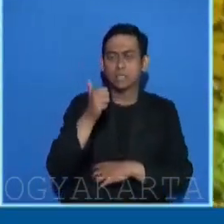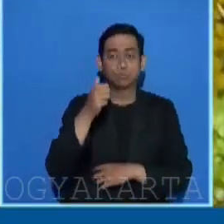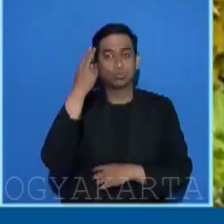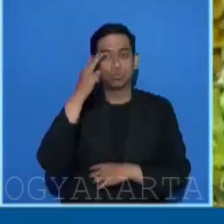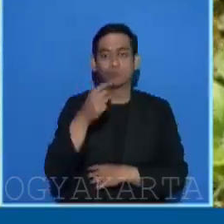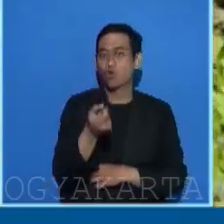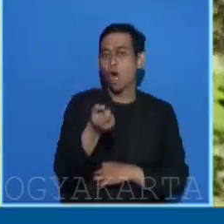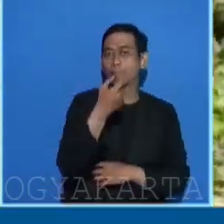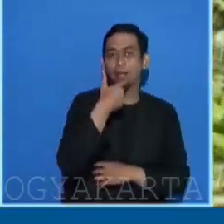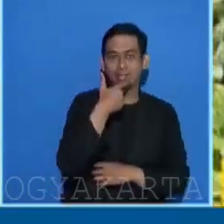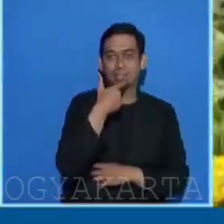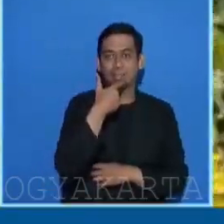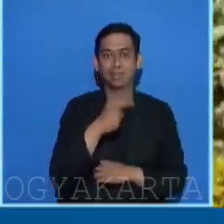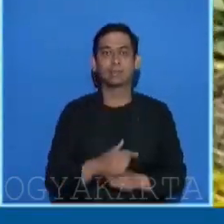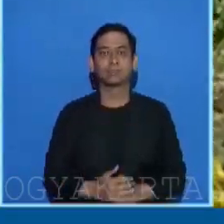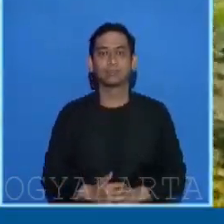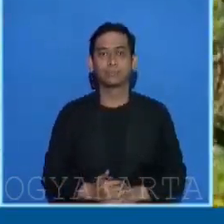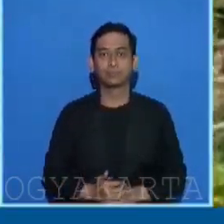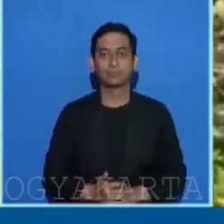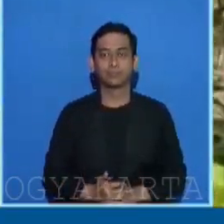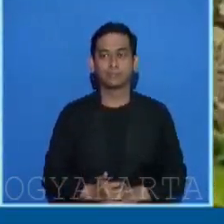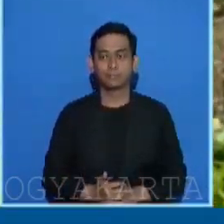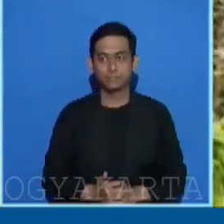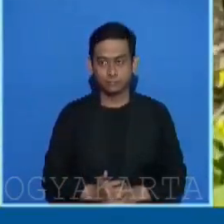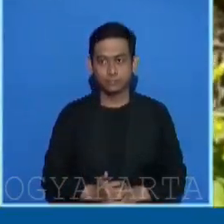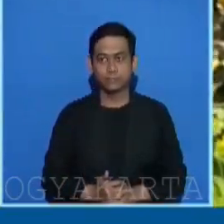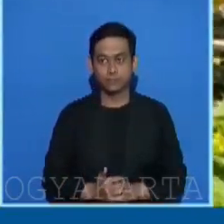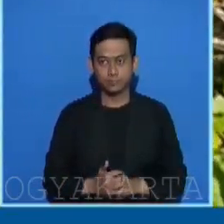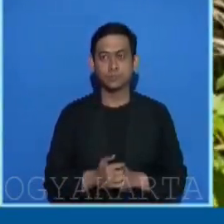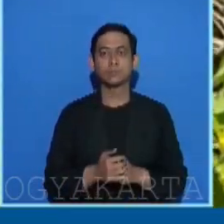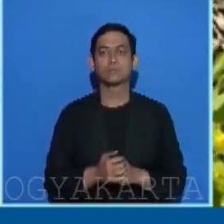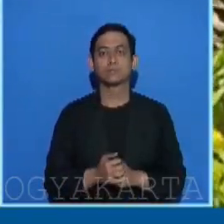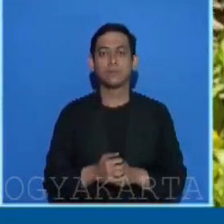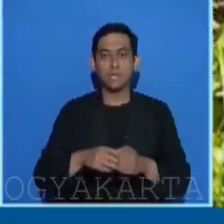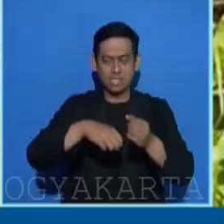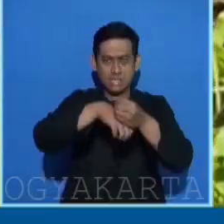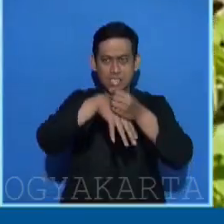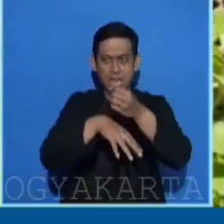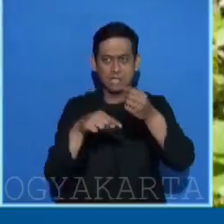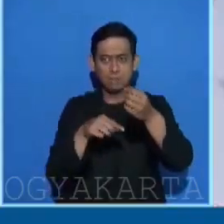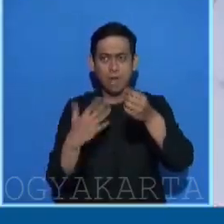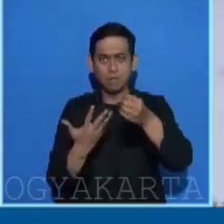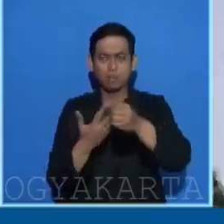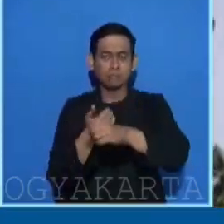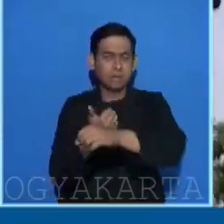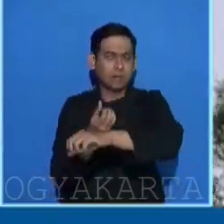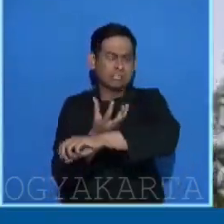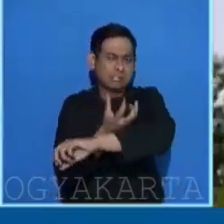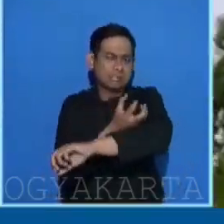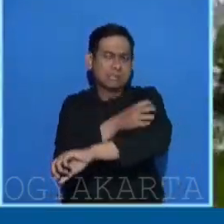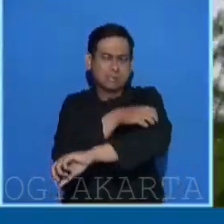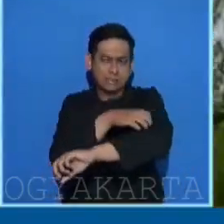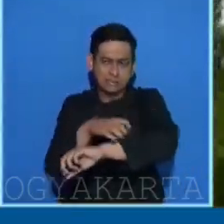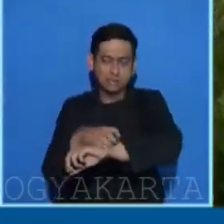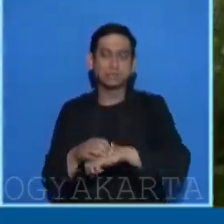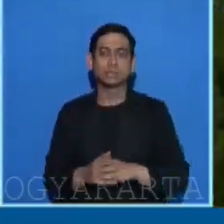obat urus-urus sawetawis toy godogan Oyot trengguli Ugi saget kangge ngusadani Tatu Lan wudun saking kathahing mupangat